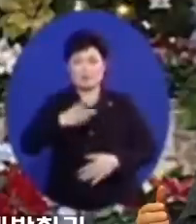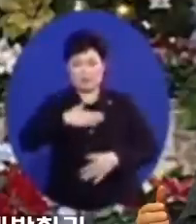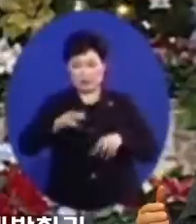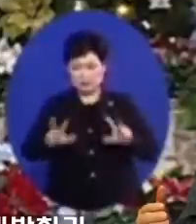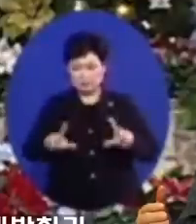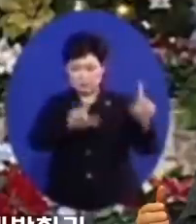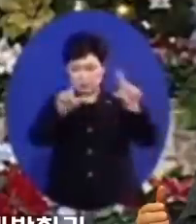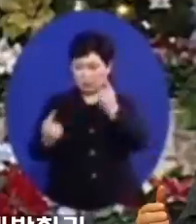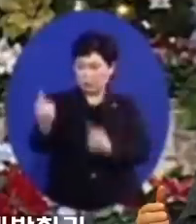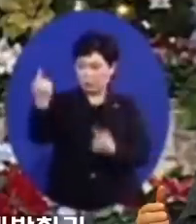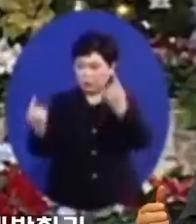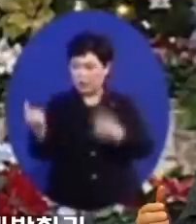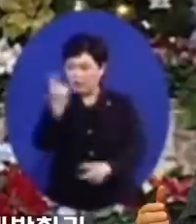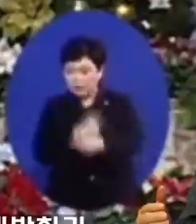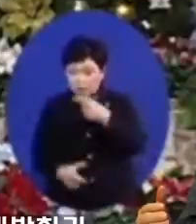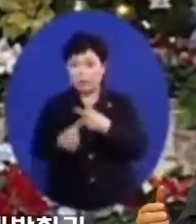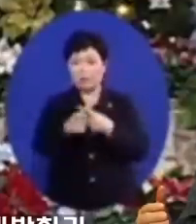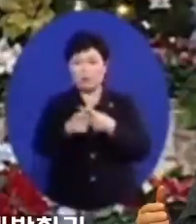사는 것보다 더